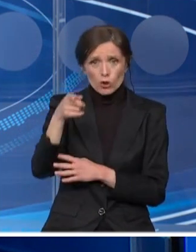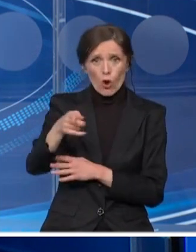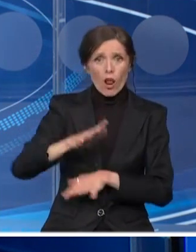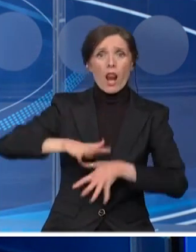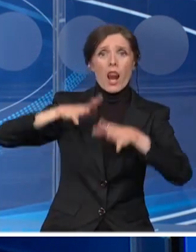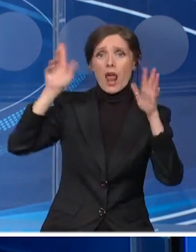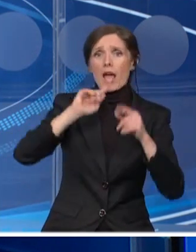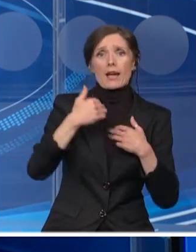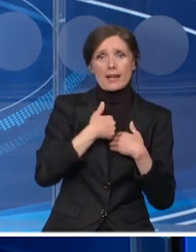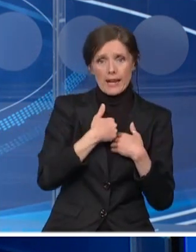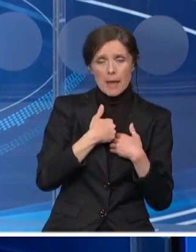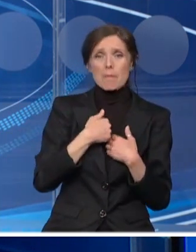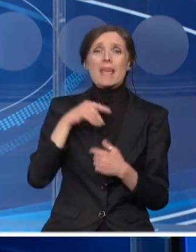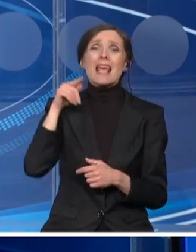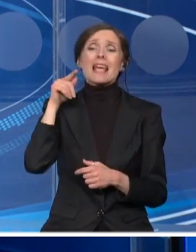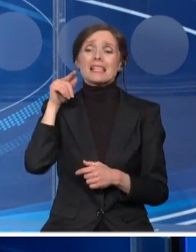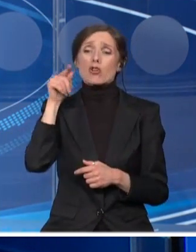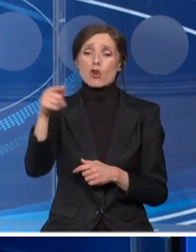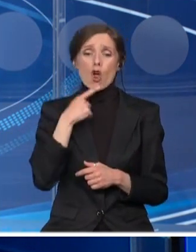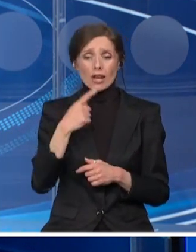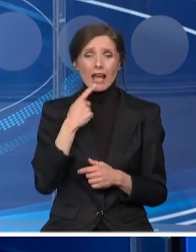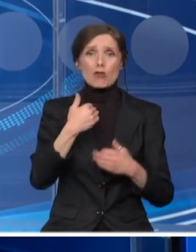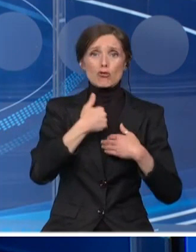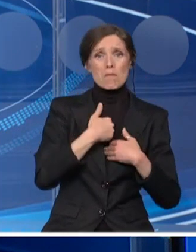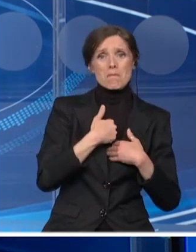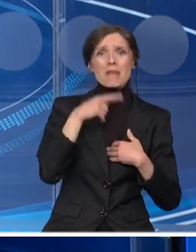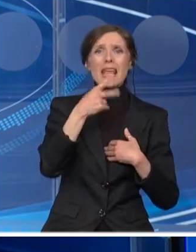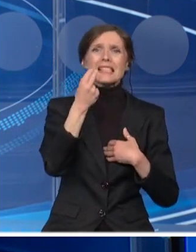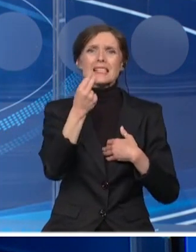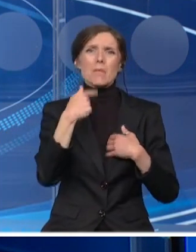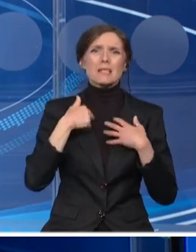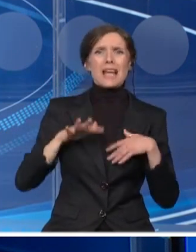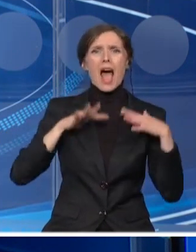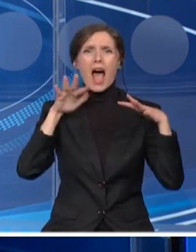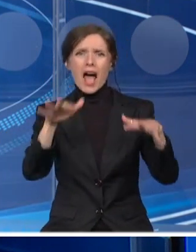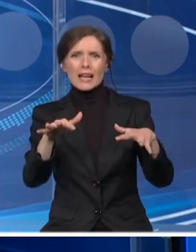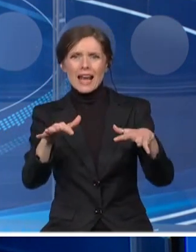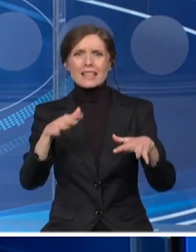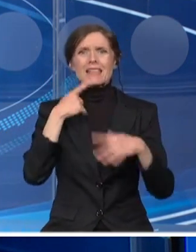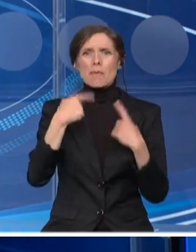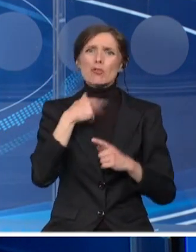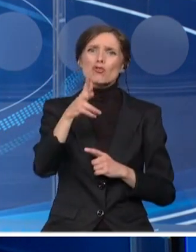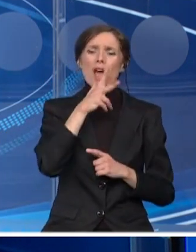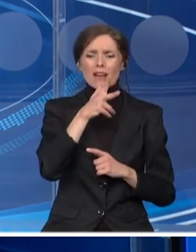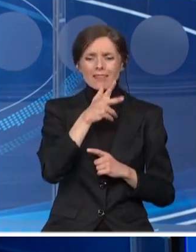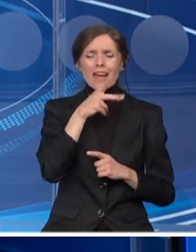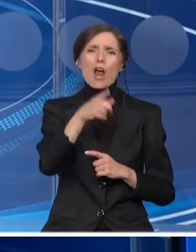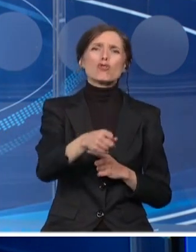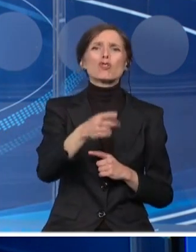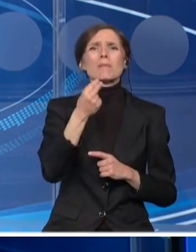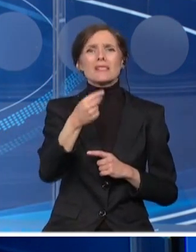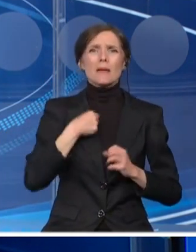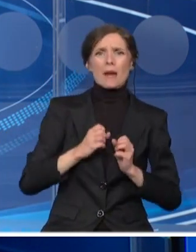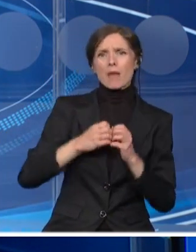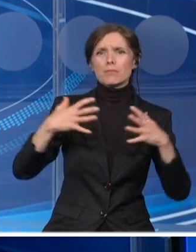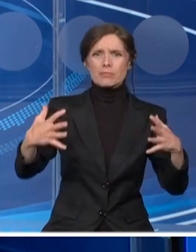proziva za velikosrpsku agresiju i priča o velikoj Srbiji, a govori u isto vreme o raspoređivanju svoje vojske na